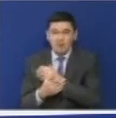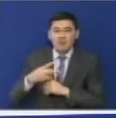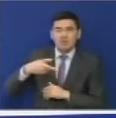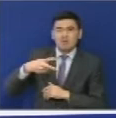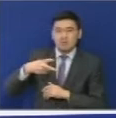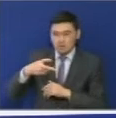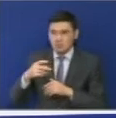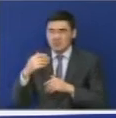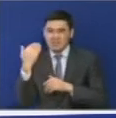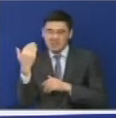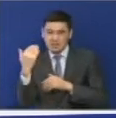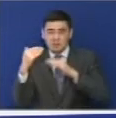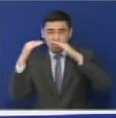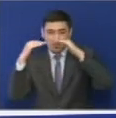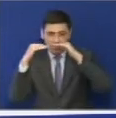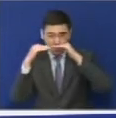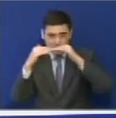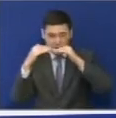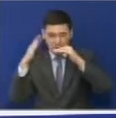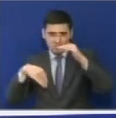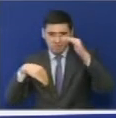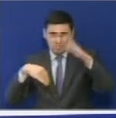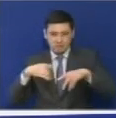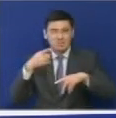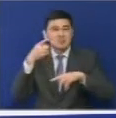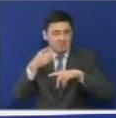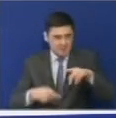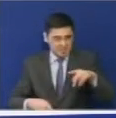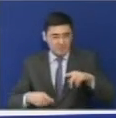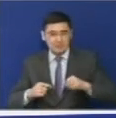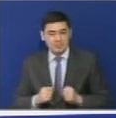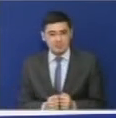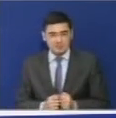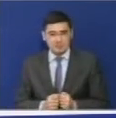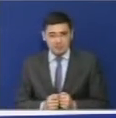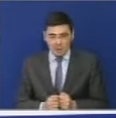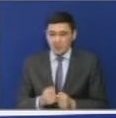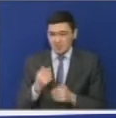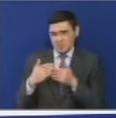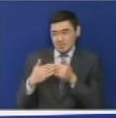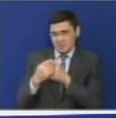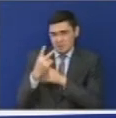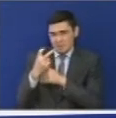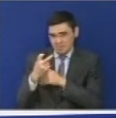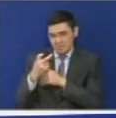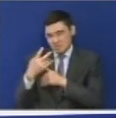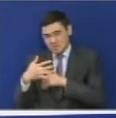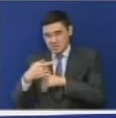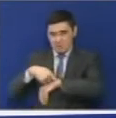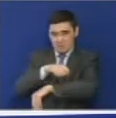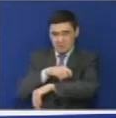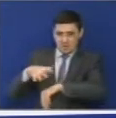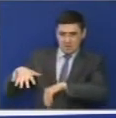қабатындағы пәтерлердің төбе жабындыларының жартысы опырылып түскен. Өрт 250 шаршы метр аумақты шарпыған.